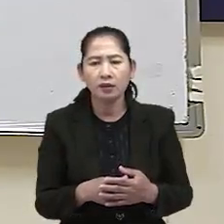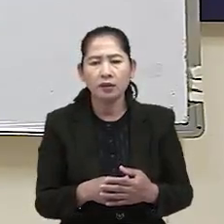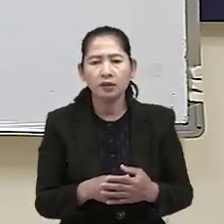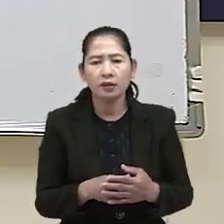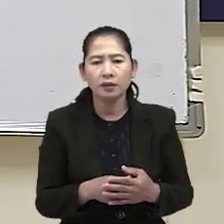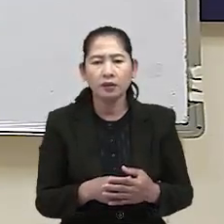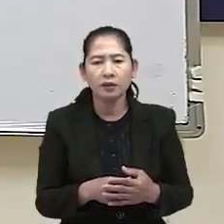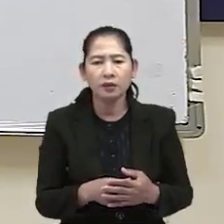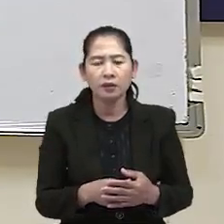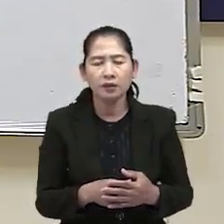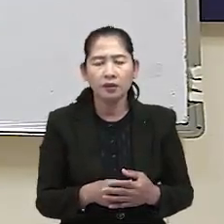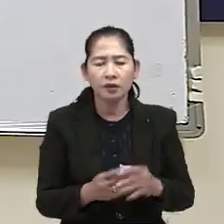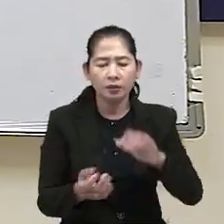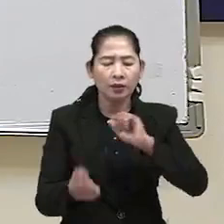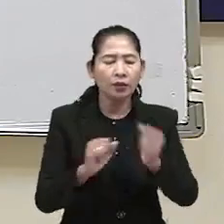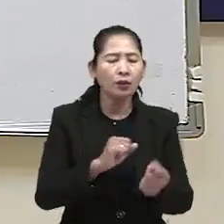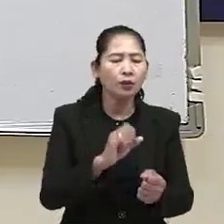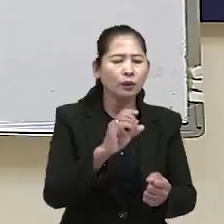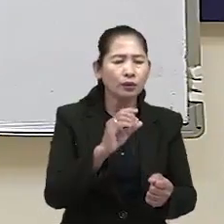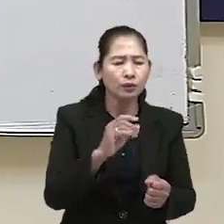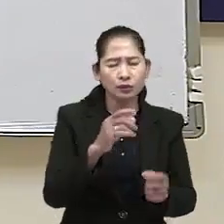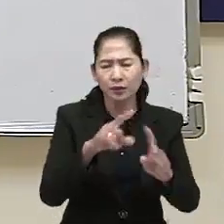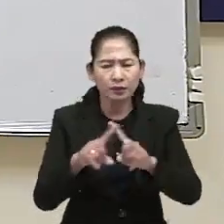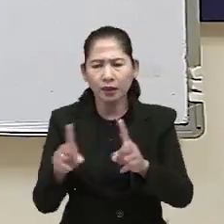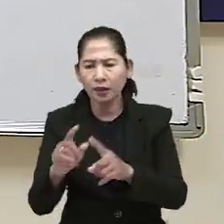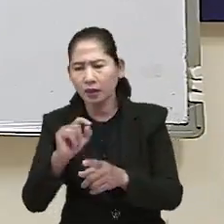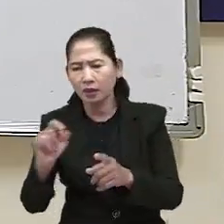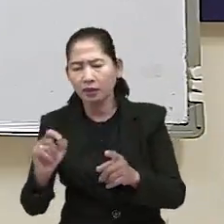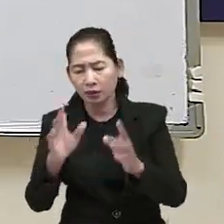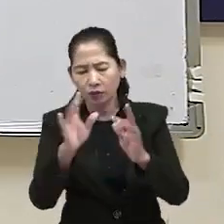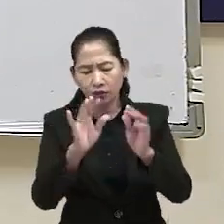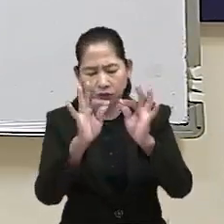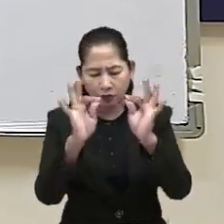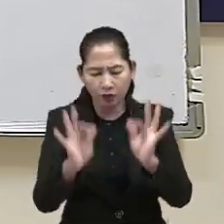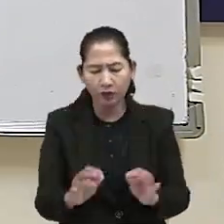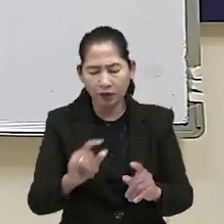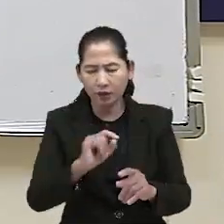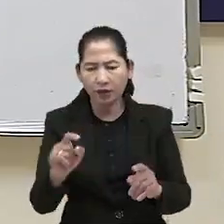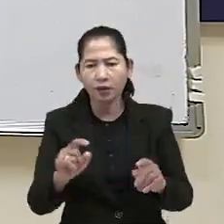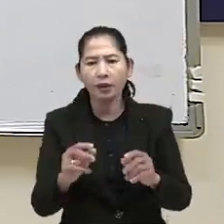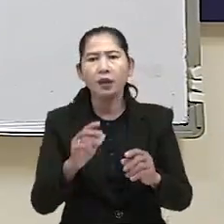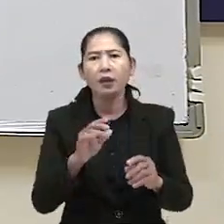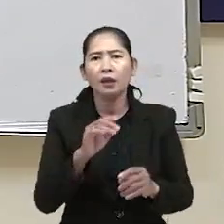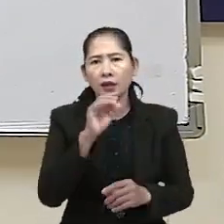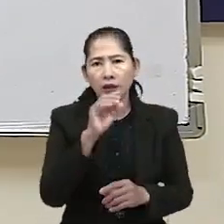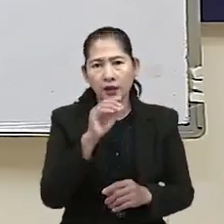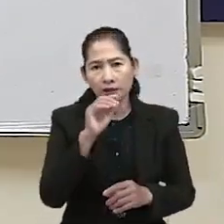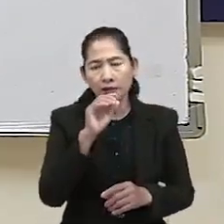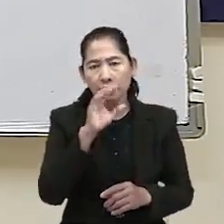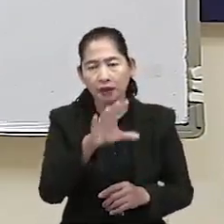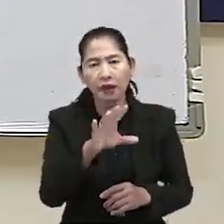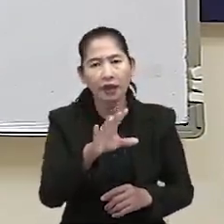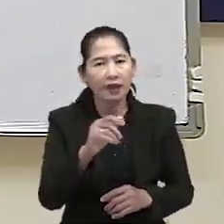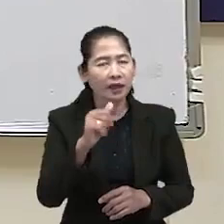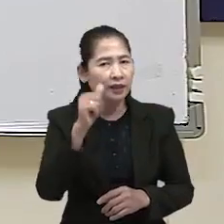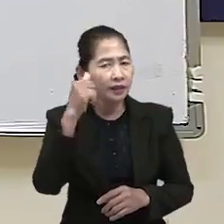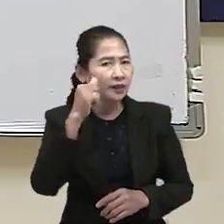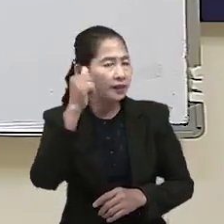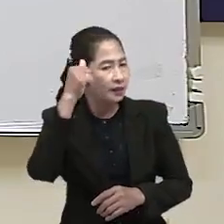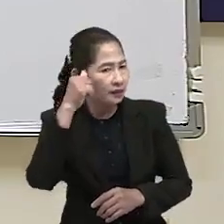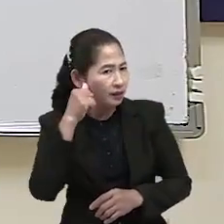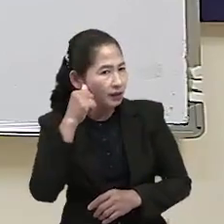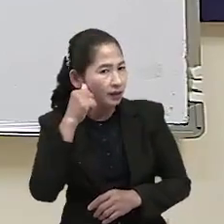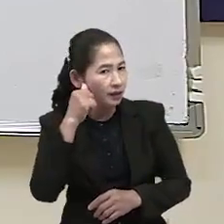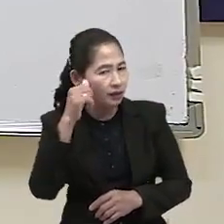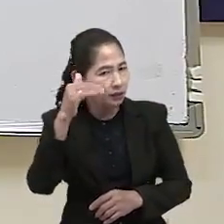ឆ្កែសិនចុះតែកូនអាចដោណាកូនណាគឺទម្រង់នៃការសរសេរដូចគ្នាអាចនិយាយថាឆ្កែញីឬក៏ឈ្មោលឬក៏សត្វហ្នឹងញីឬក៏ឈ្មោលដែលកូន